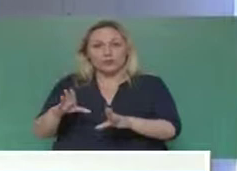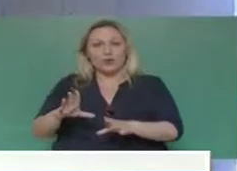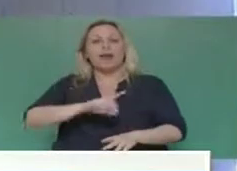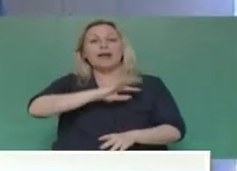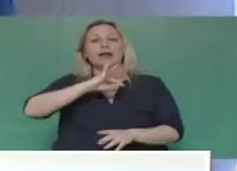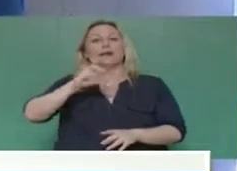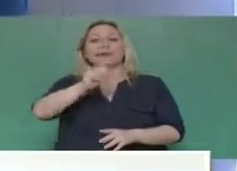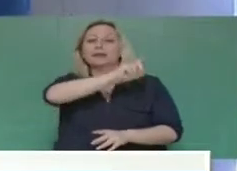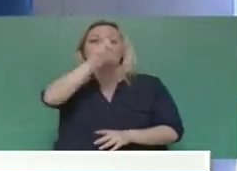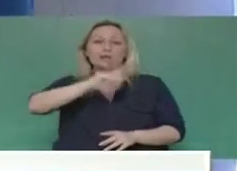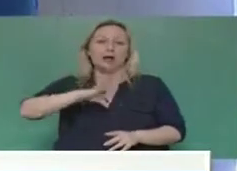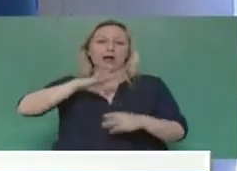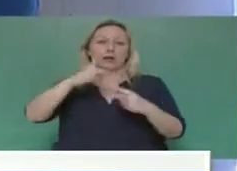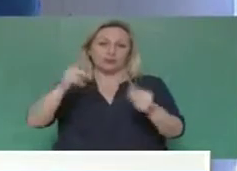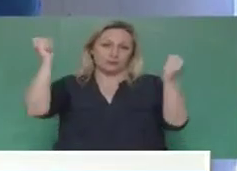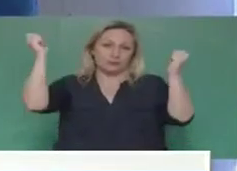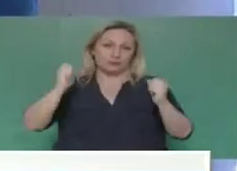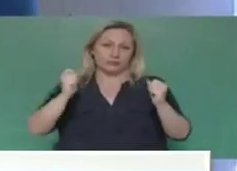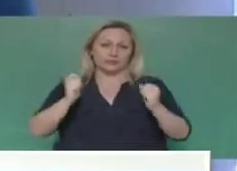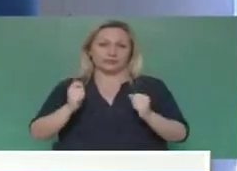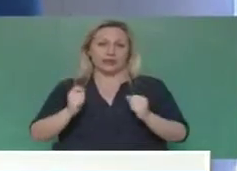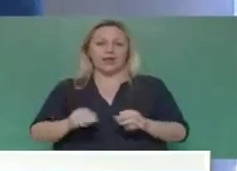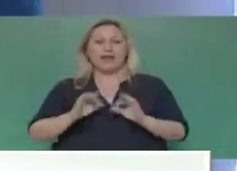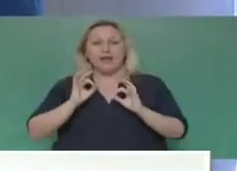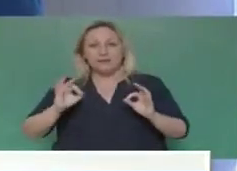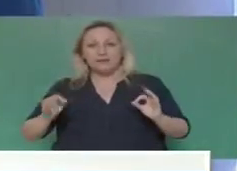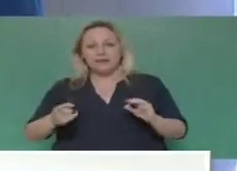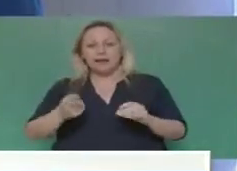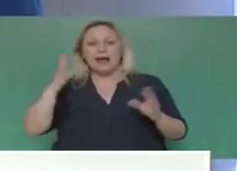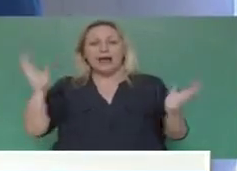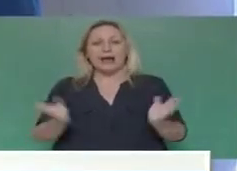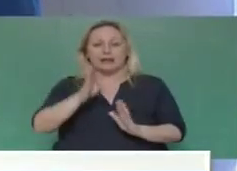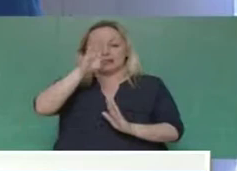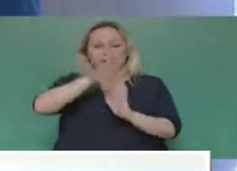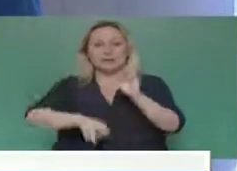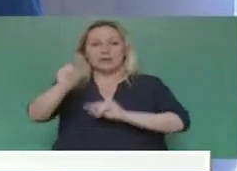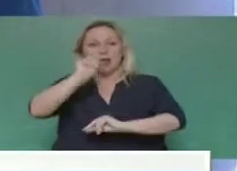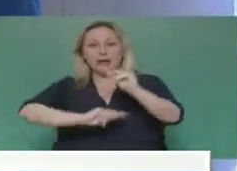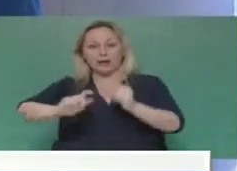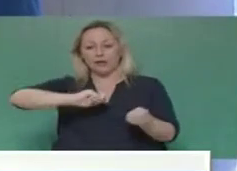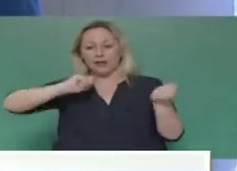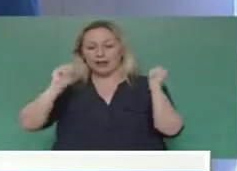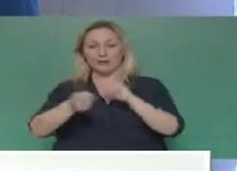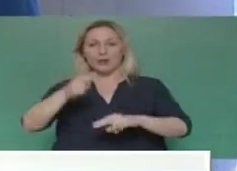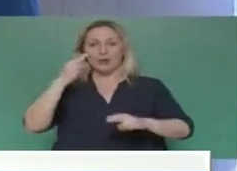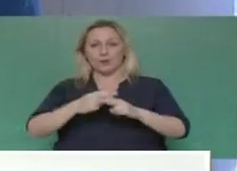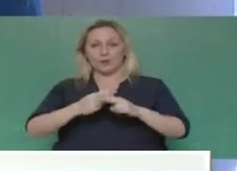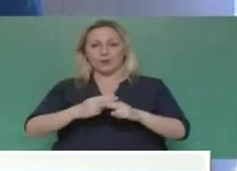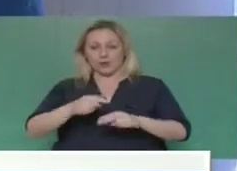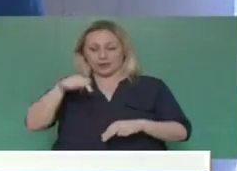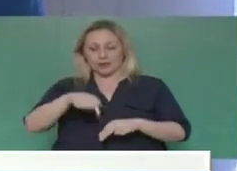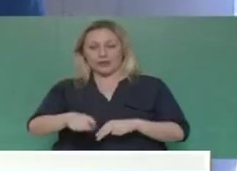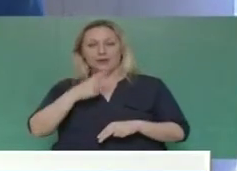το εκλογικό σύστημα και το εκλογικό νόμος είναι η κορυφαία μεταρρύθμιση που θα έπρεπε να συζητάμε. Και εδώ πέρα βλέπω, το κάνει και ο Δήμαρχος Επιμολός, θα